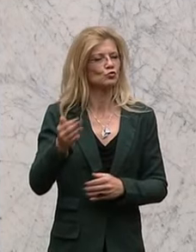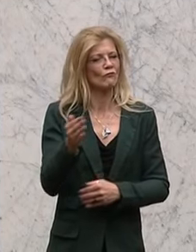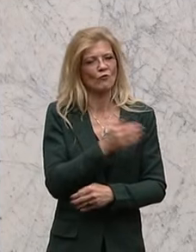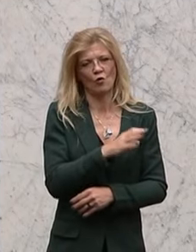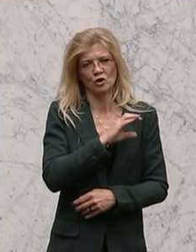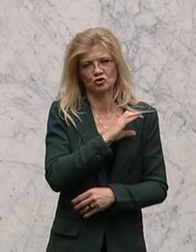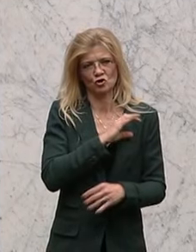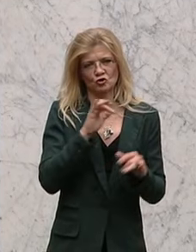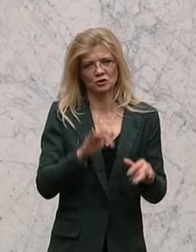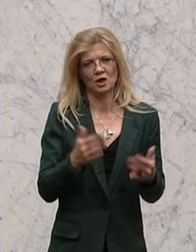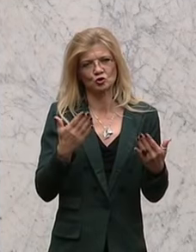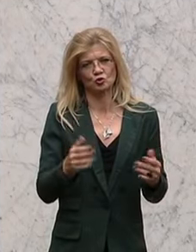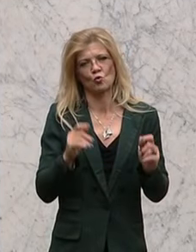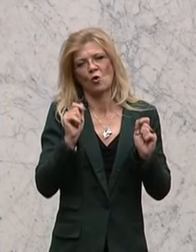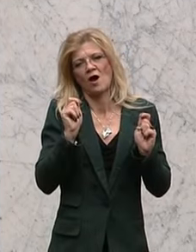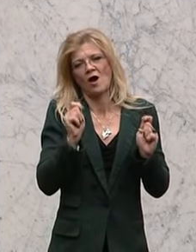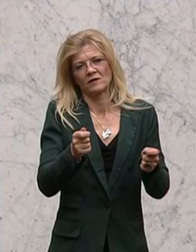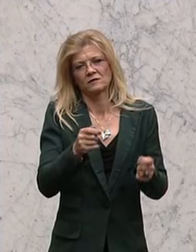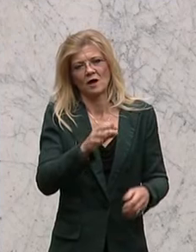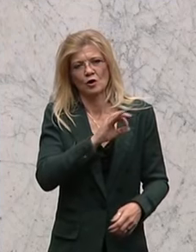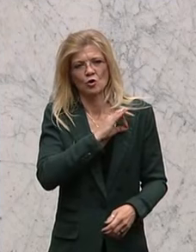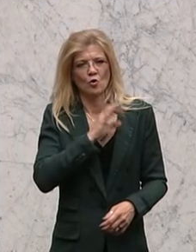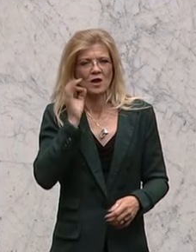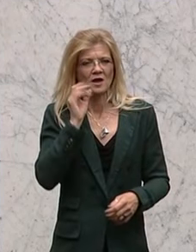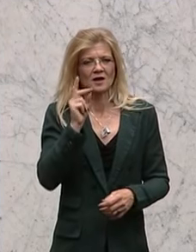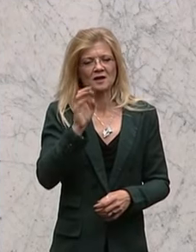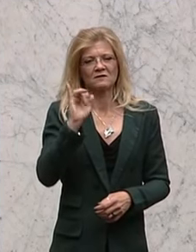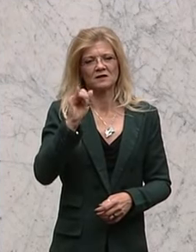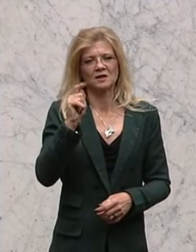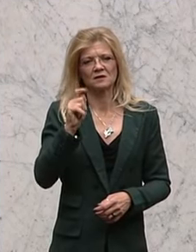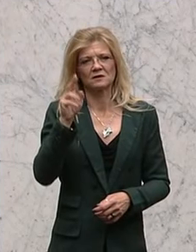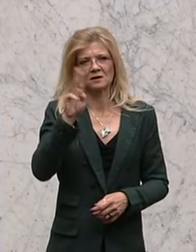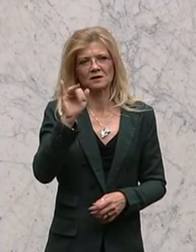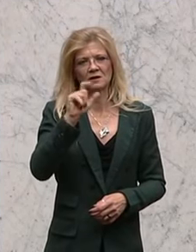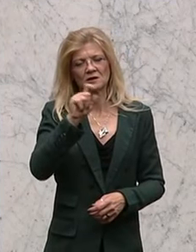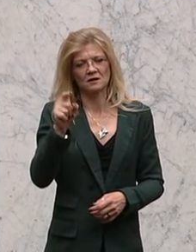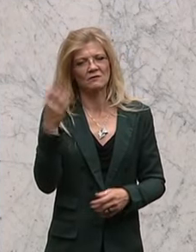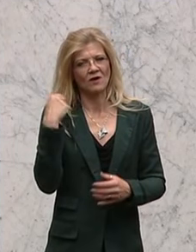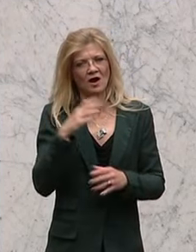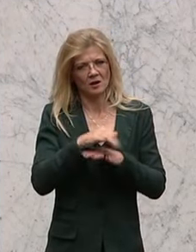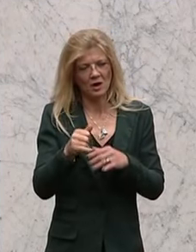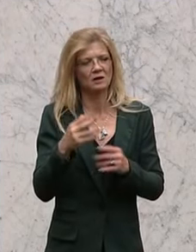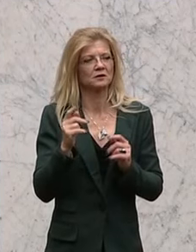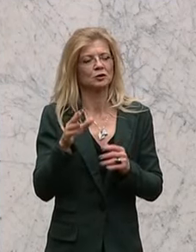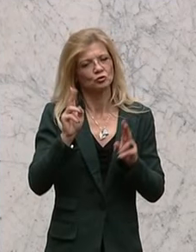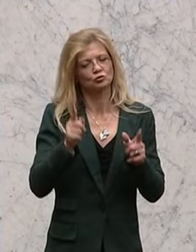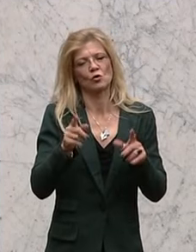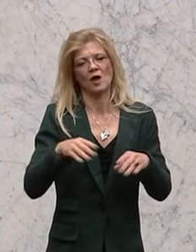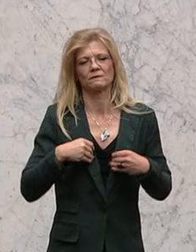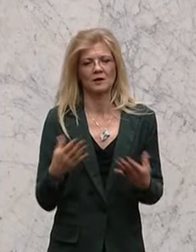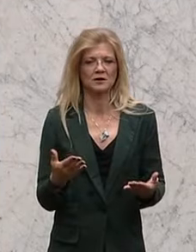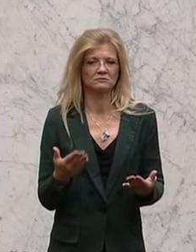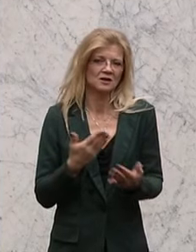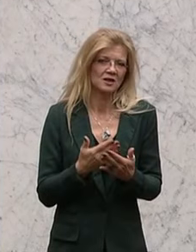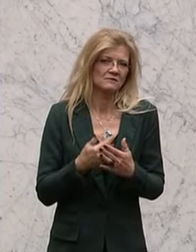gehabt, diesen Antrag von der Kollegin Dittrich anzunehmen. Und daher kann ich nur